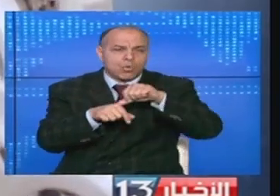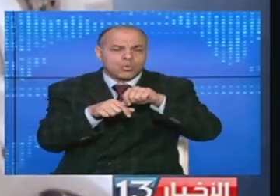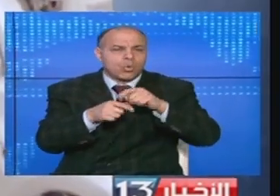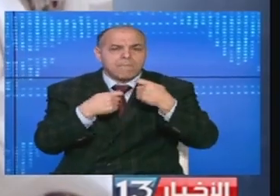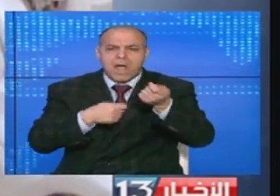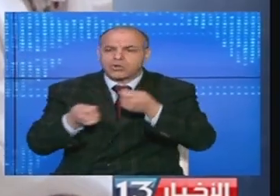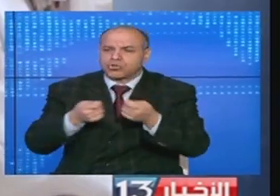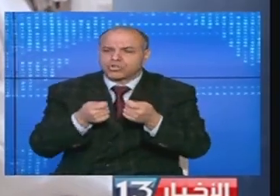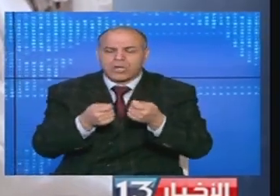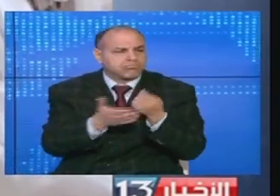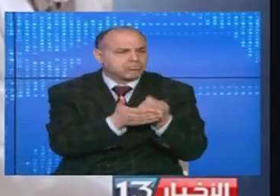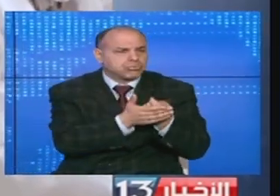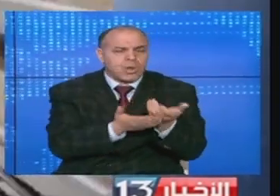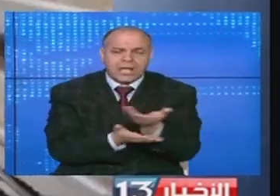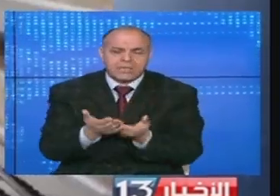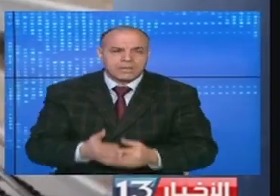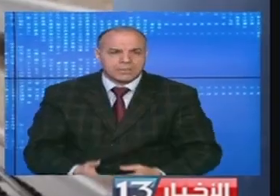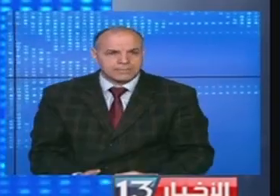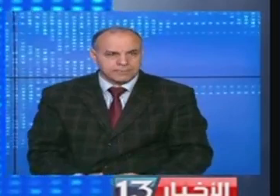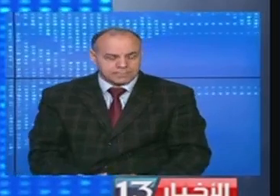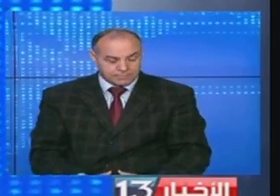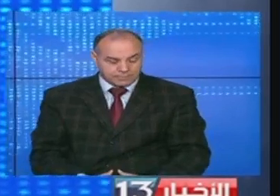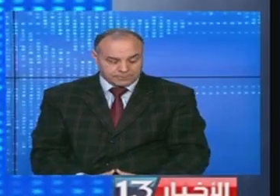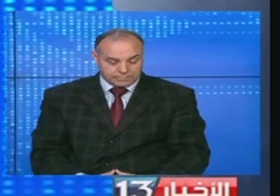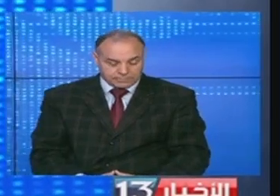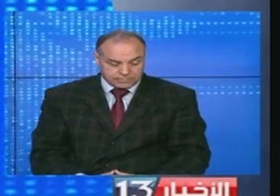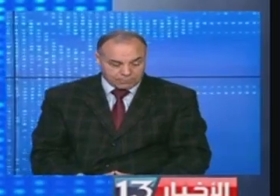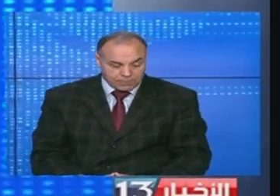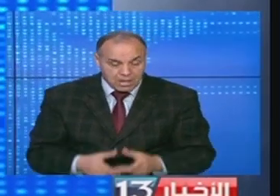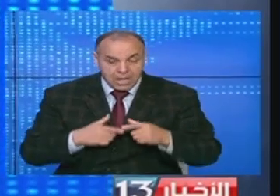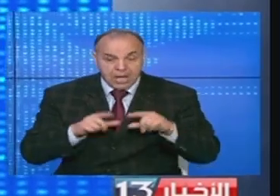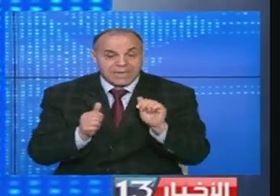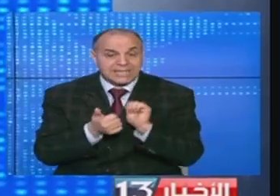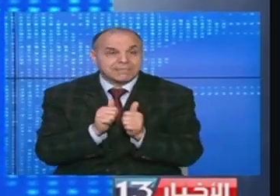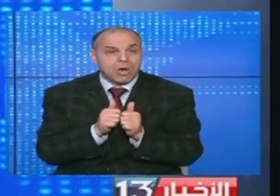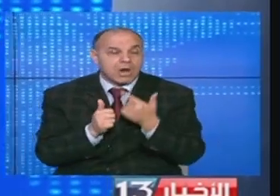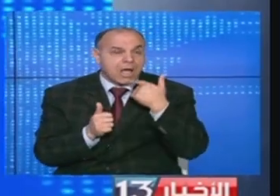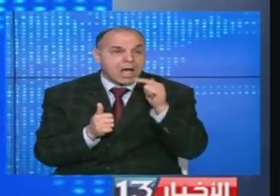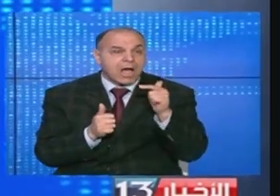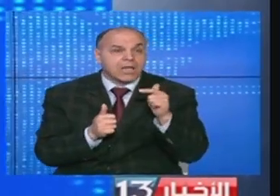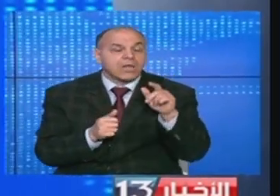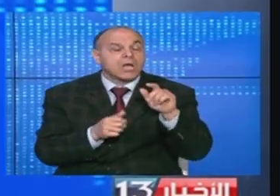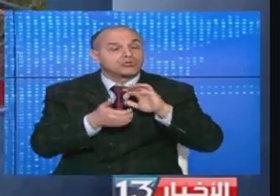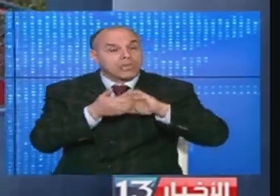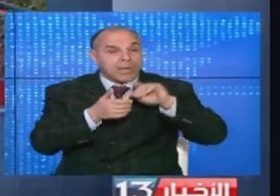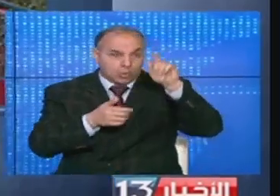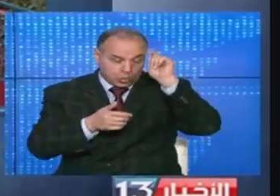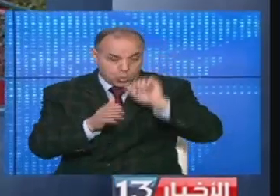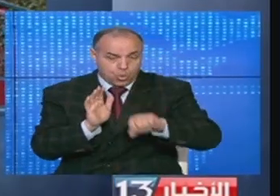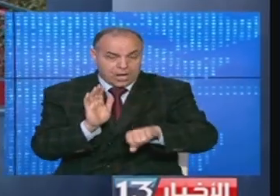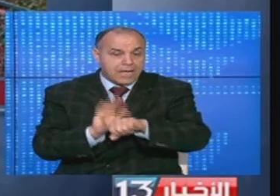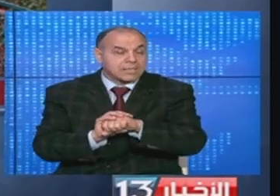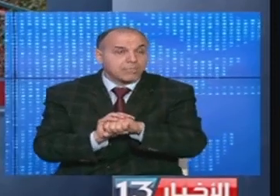النقل والتجاره والاستهلاك والخدمات في اخبار الرياضه اعلنت الجامعات منسيا لكره